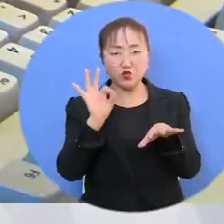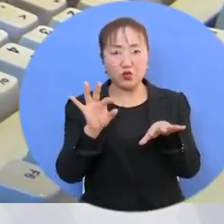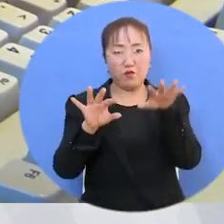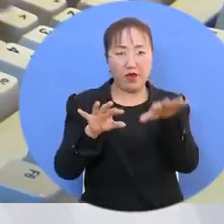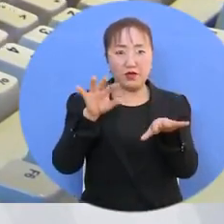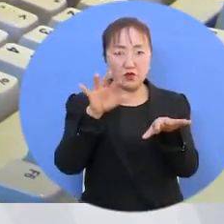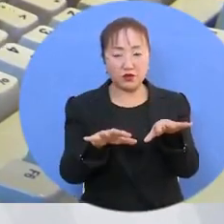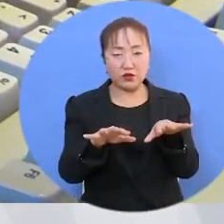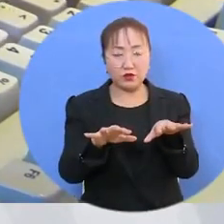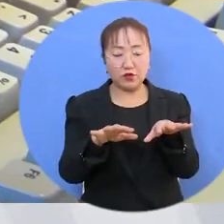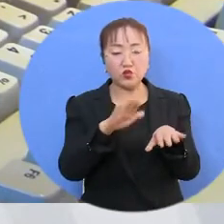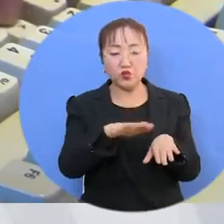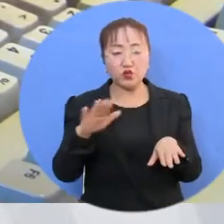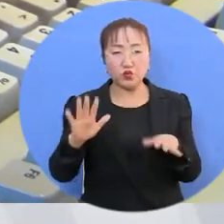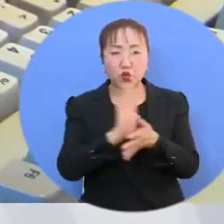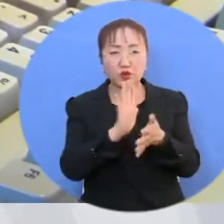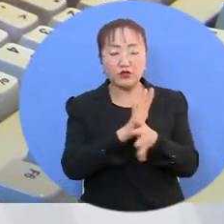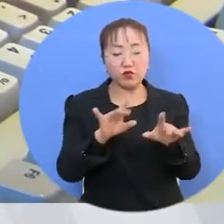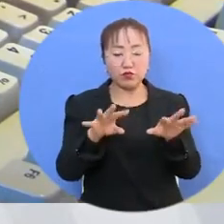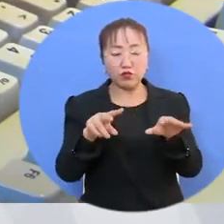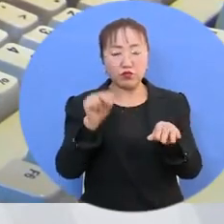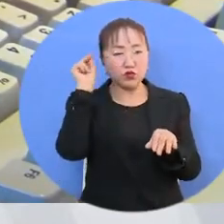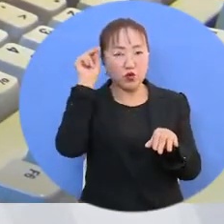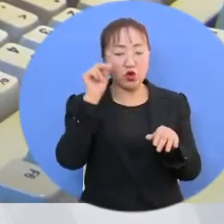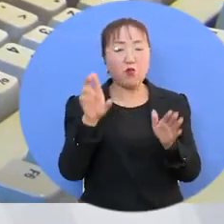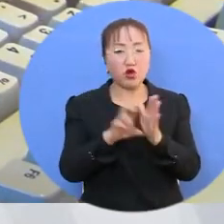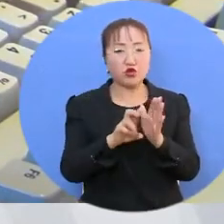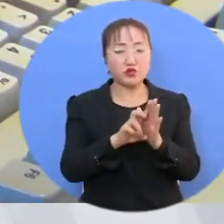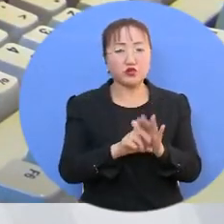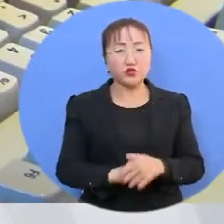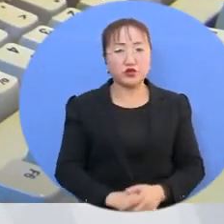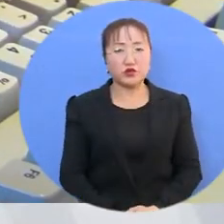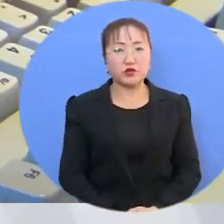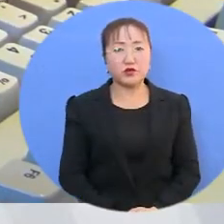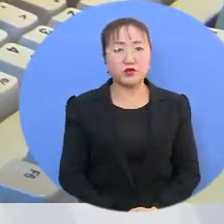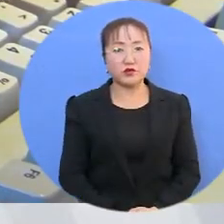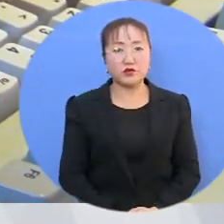хурдан бичих боломжтой. За бүгдээрээ байрлалаа авсан бол